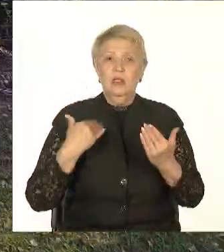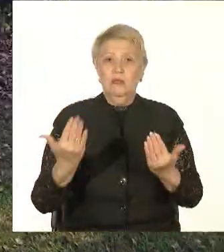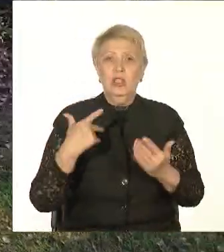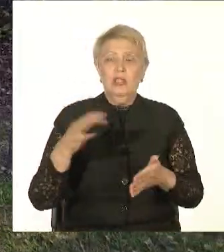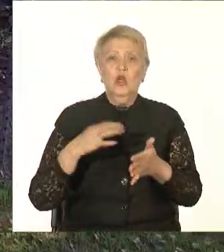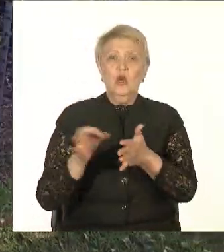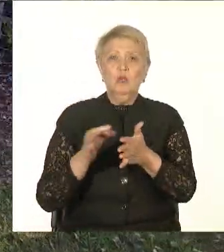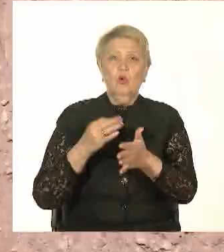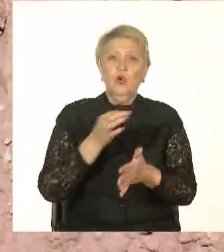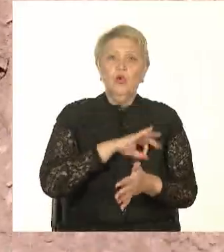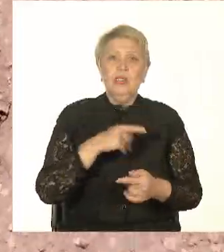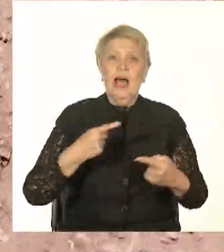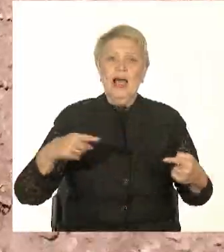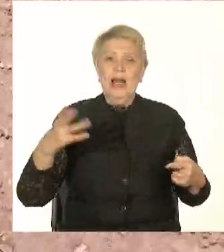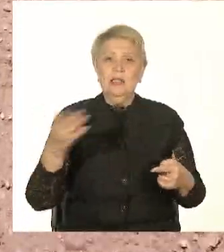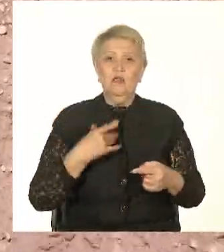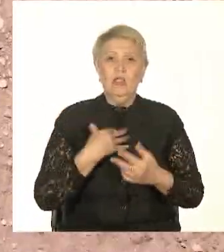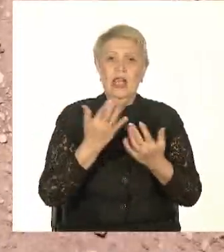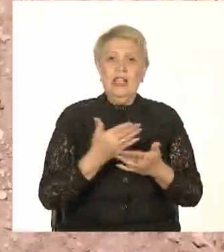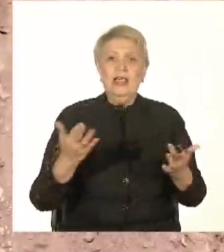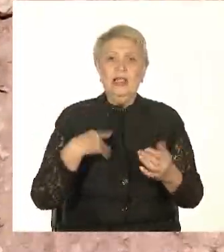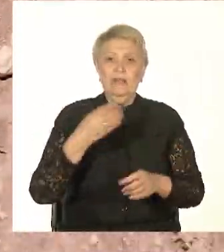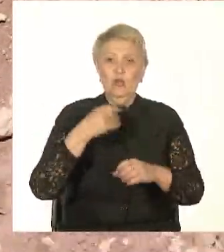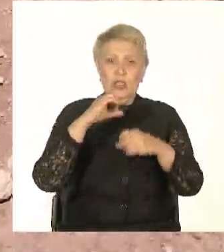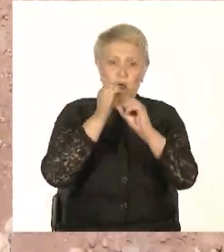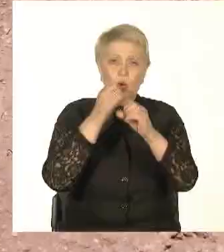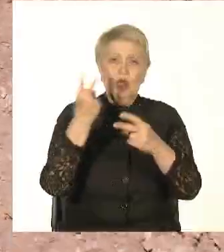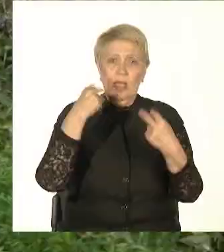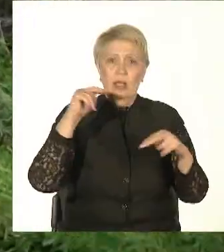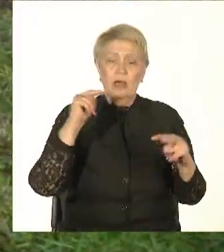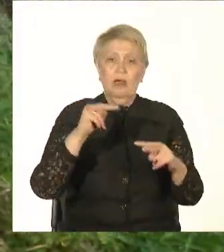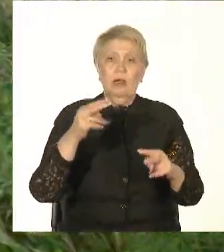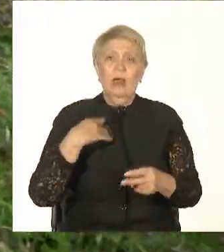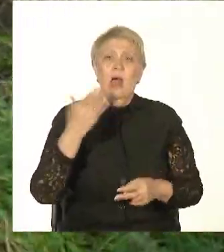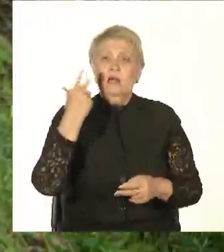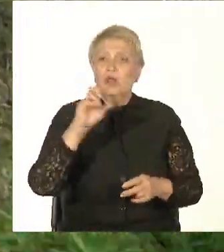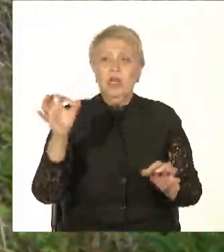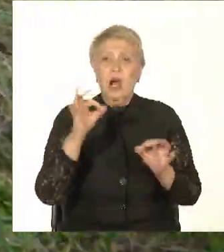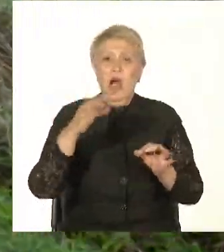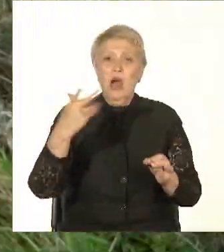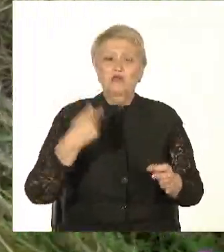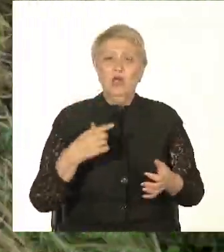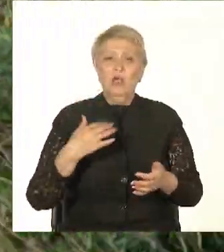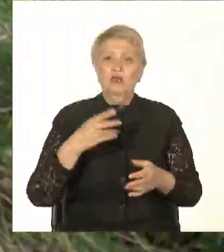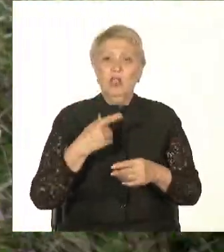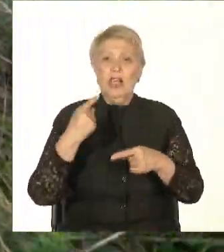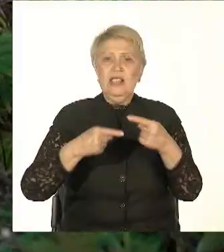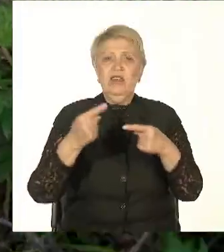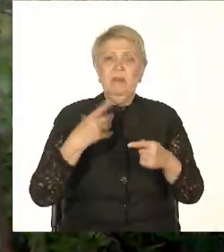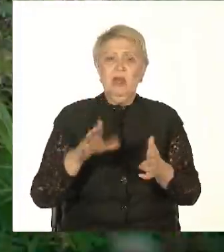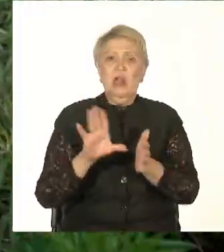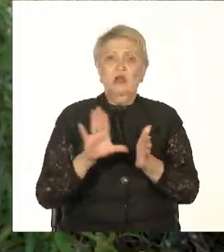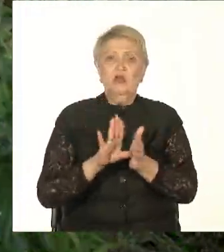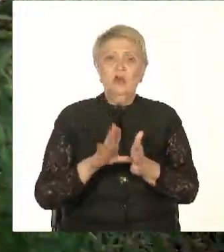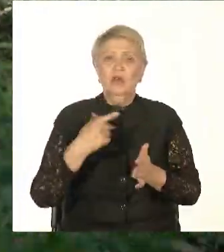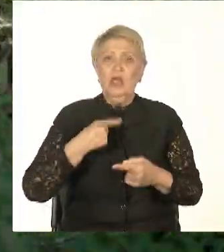используются самые разные средства наблюдения за участком границы. Но до сих пор никакая современная электроника, никакие средства распознавания следов